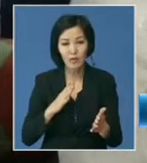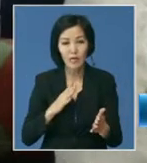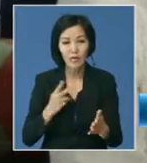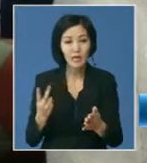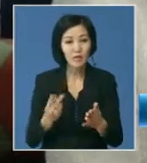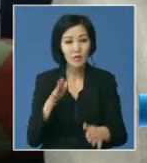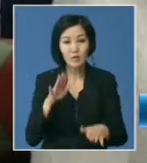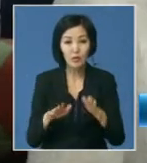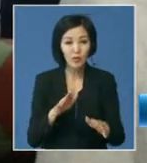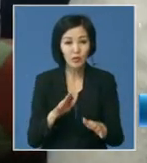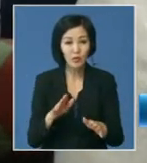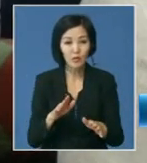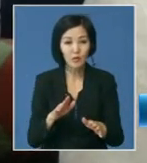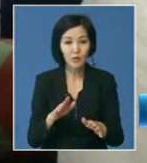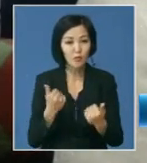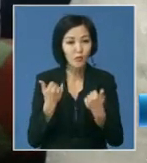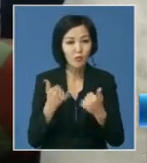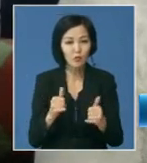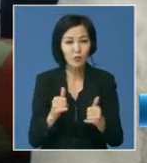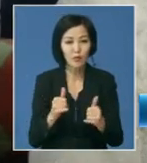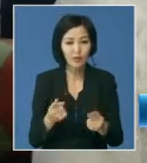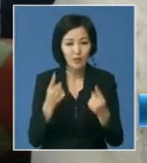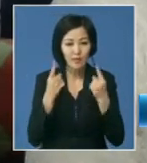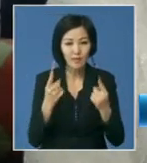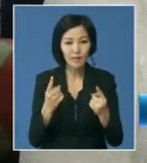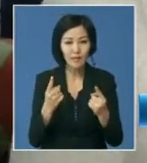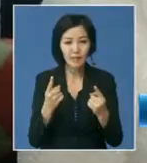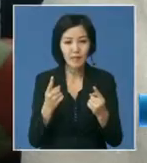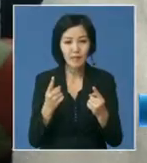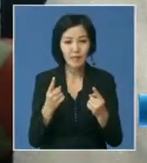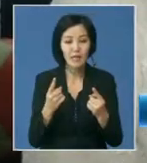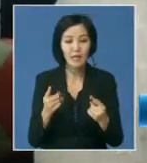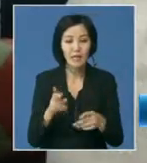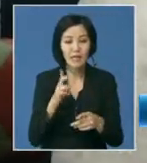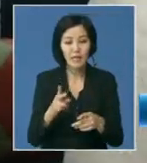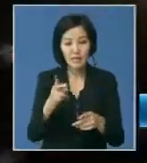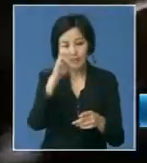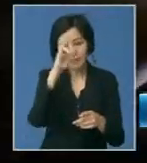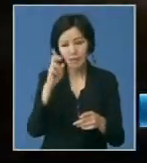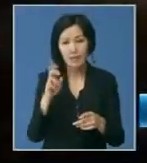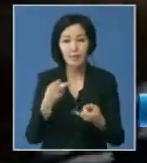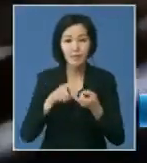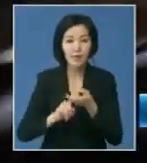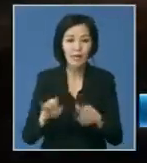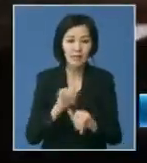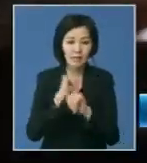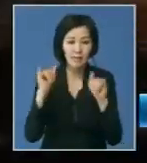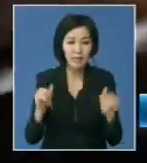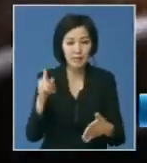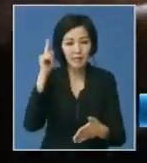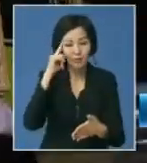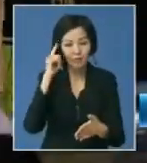салыстыруға келмейді. Әйтсе де бұл жоба екі ел ынтымақтастығын одан әрі нығайтады деп ойлаймын. Ел абыройын асырған